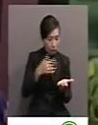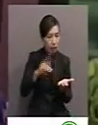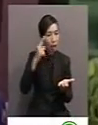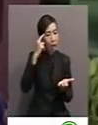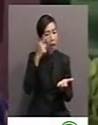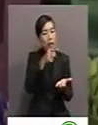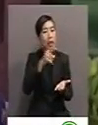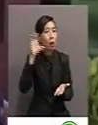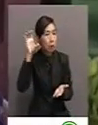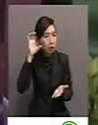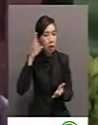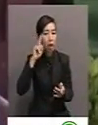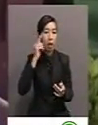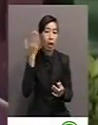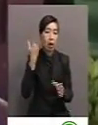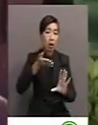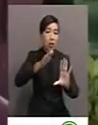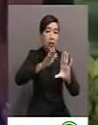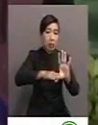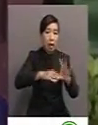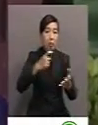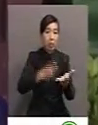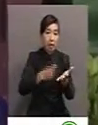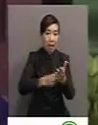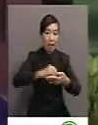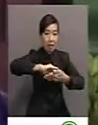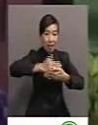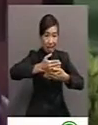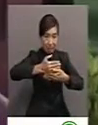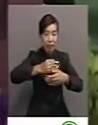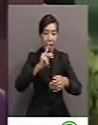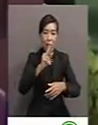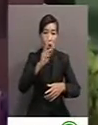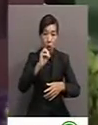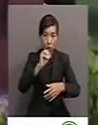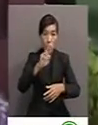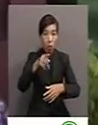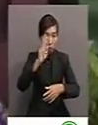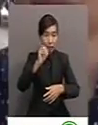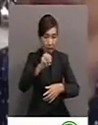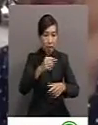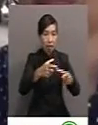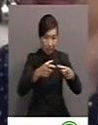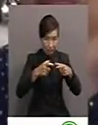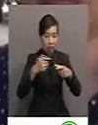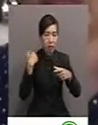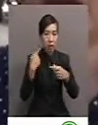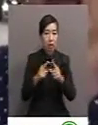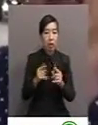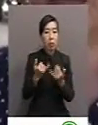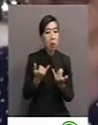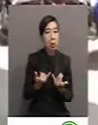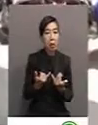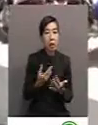ประกันกับเขาแล้วก็ได้ใบได้เล่มกรมธรรม์มาแต่ฉบับนี้ก็ยังไม่ได้อะค่ะยังไม่ได้เล่มกรมธรรม์ค่ะ รับเงินของเราไปแล้วเนี่ยนะ